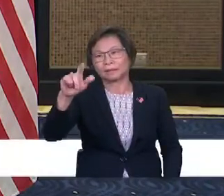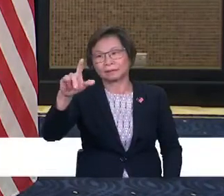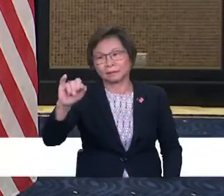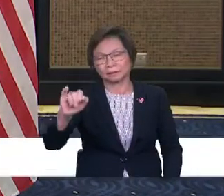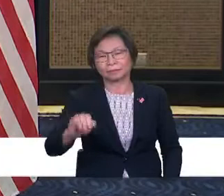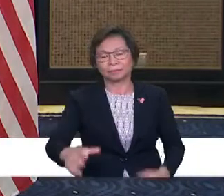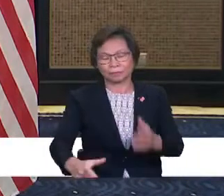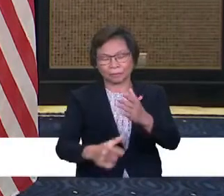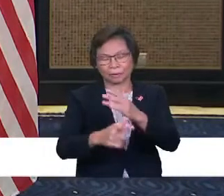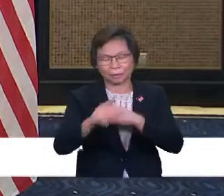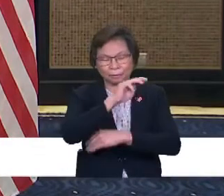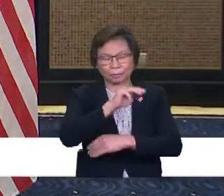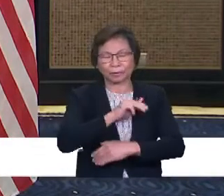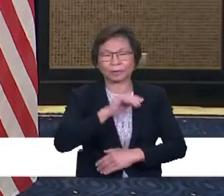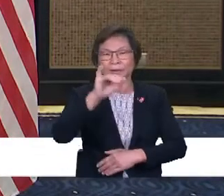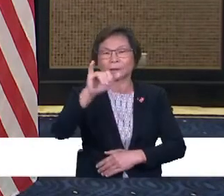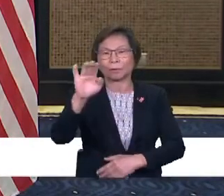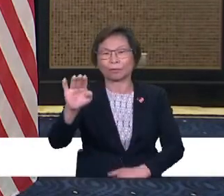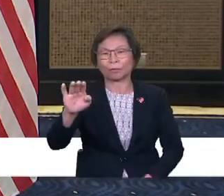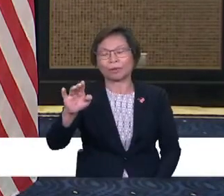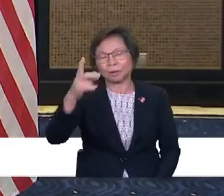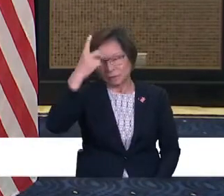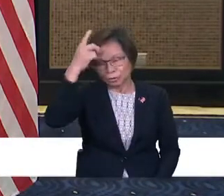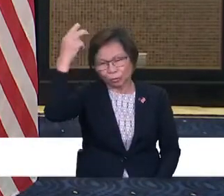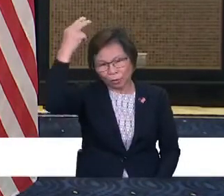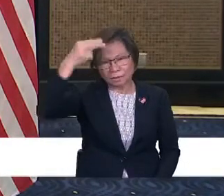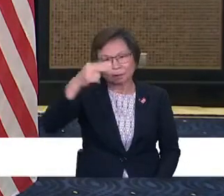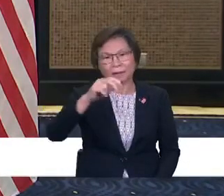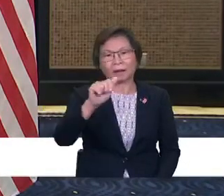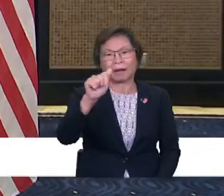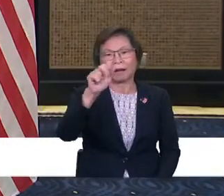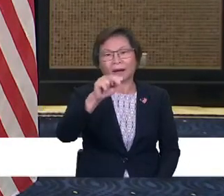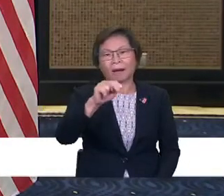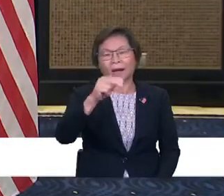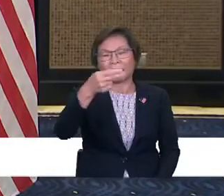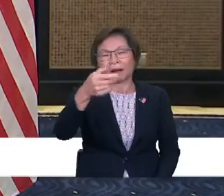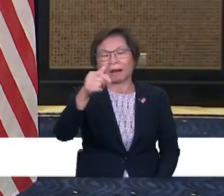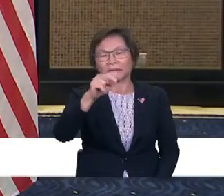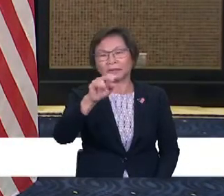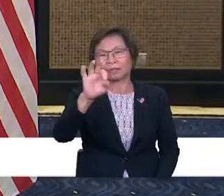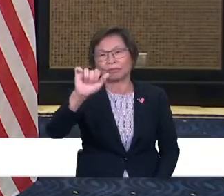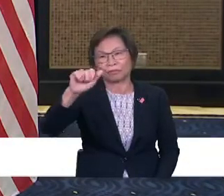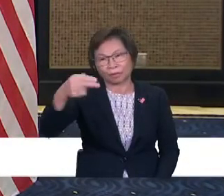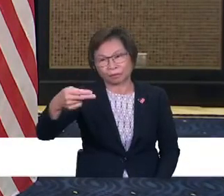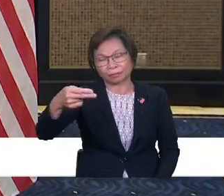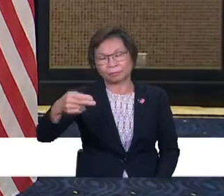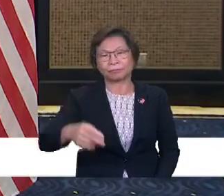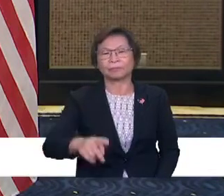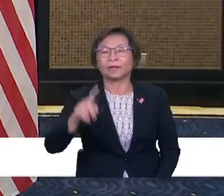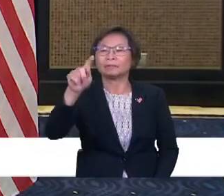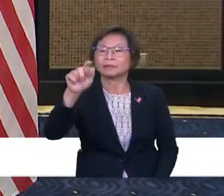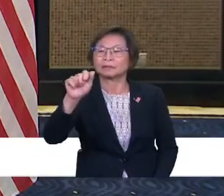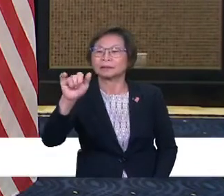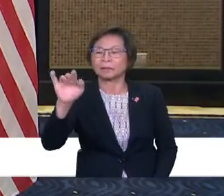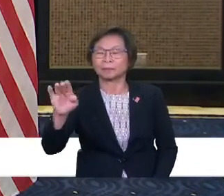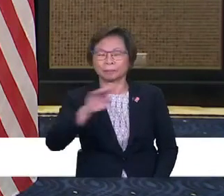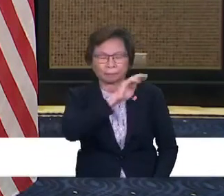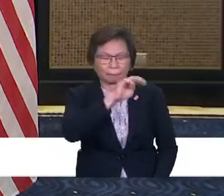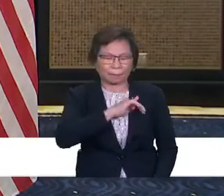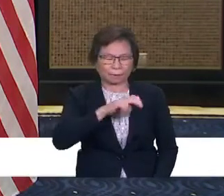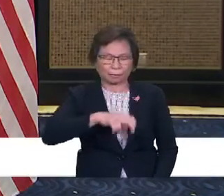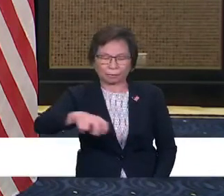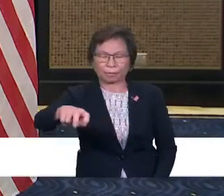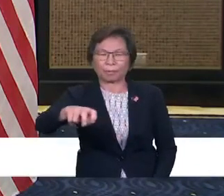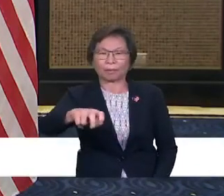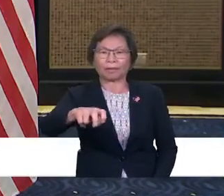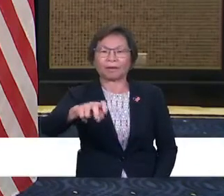timbalan menteri yang hormat jatuh ajah Hanifah ajar tipe menteri pengangkutan dato.sri